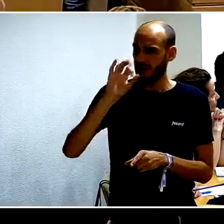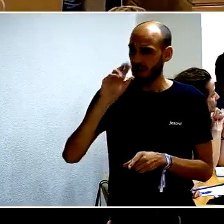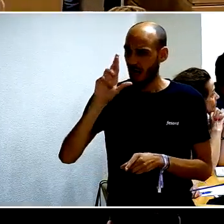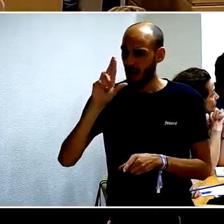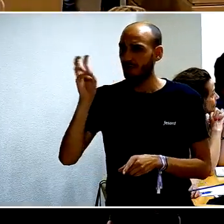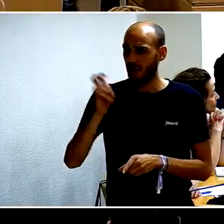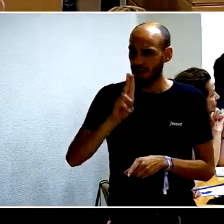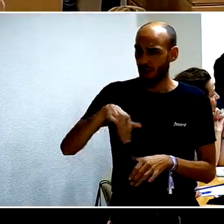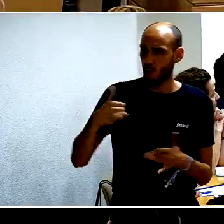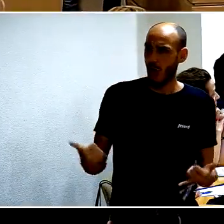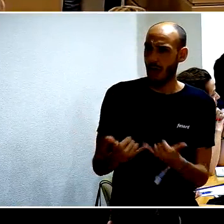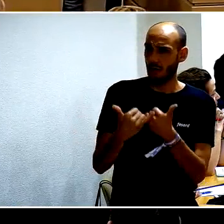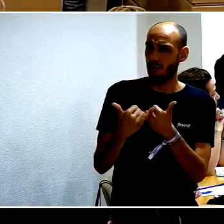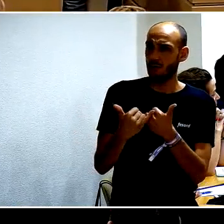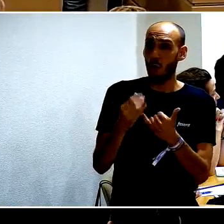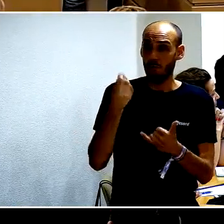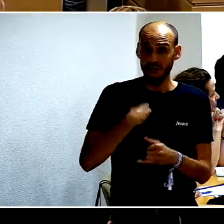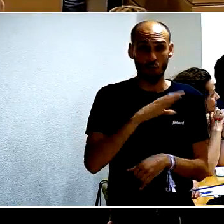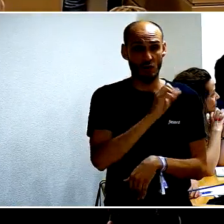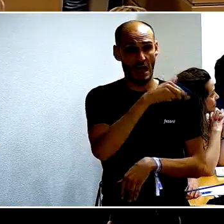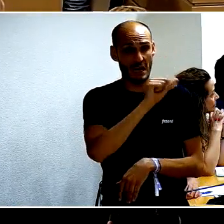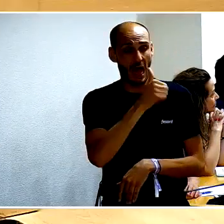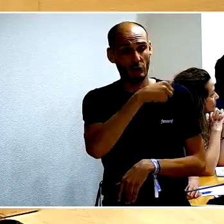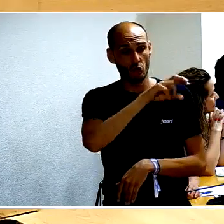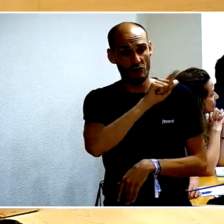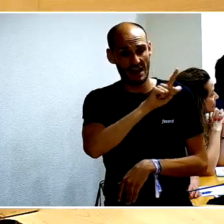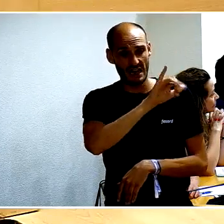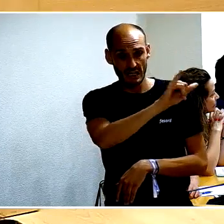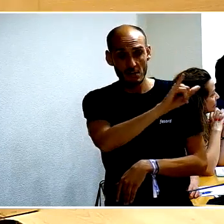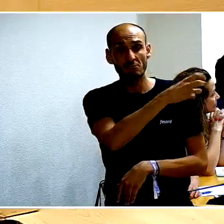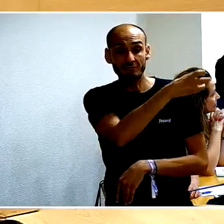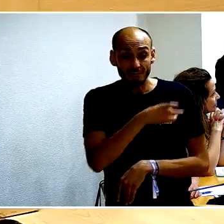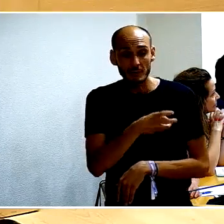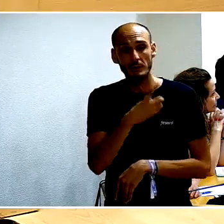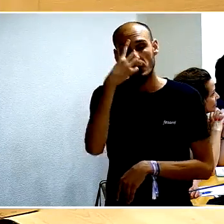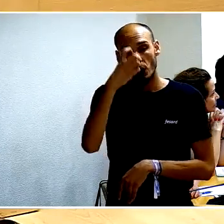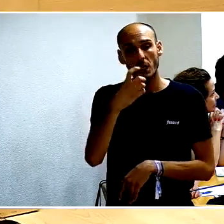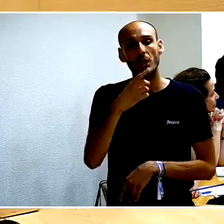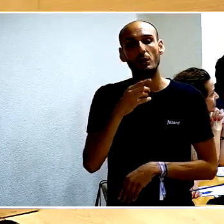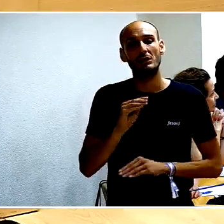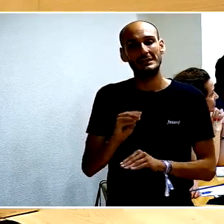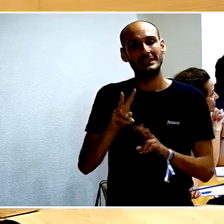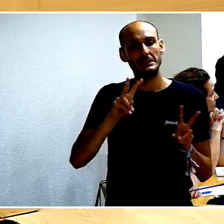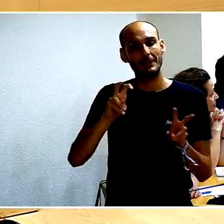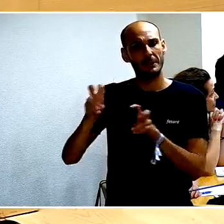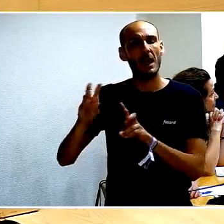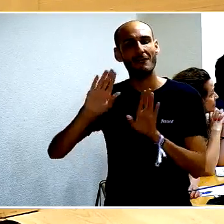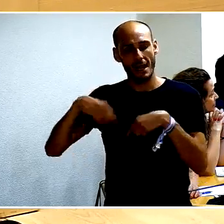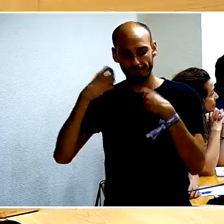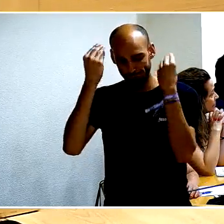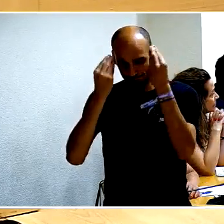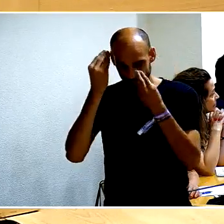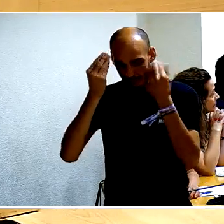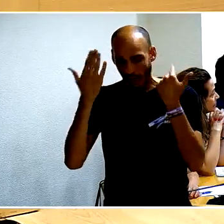actes que organitzàvem quan va vindre Carla Antonelli. Jo crec que possiblement a lo millor aquestes qüestions li han fet reflexionar i